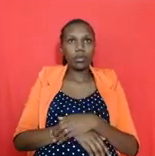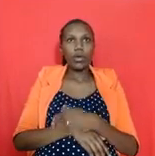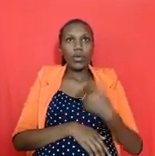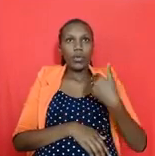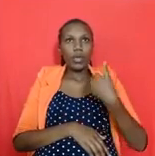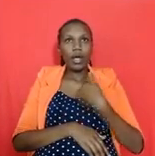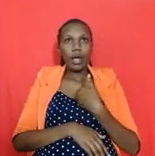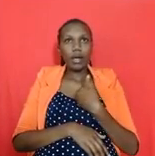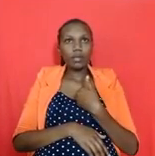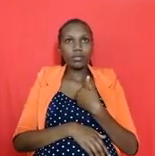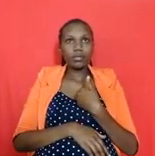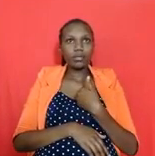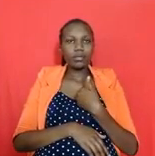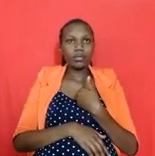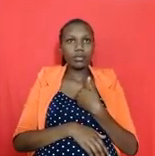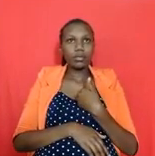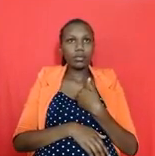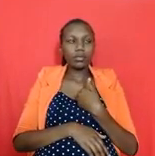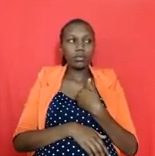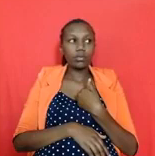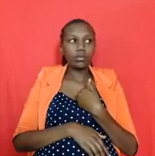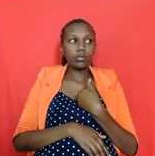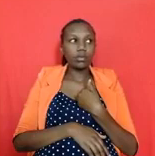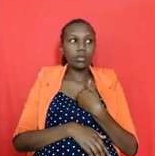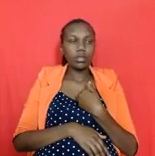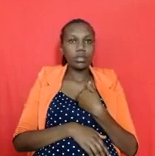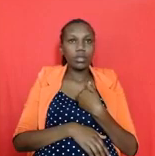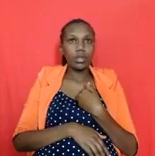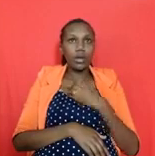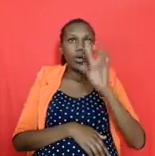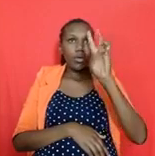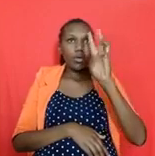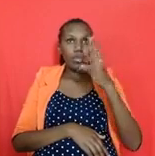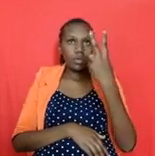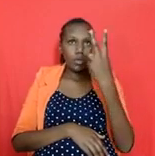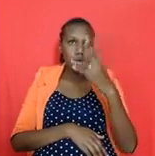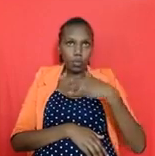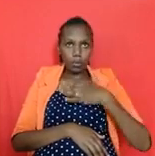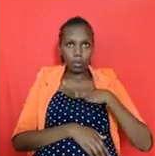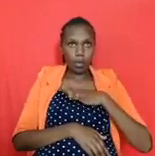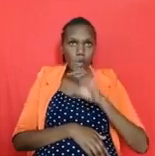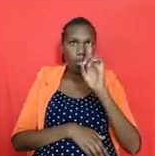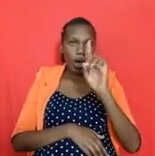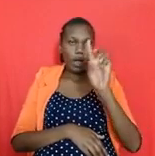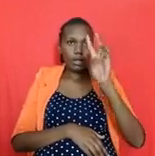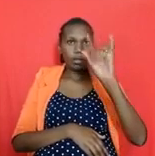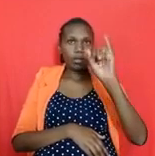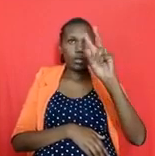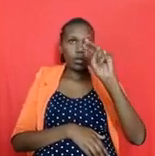Secretary tũkwanjia na secretary secretary twĩna andũ erĩ twĩna